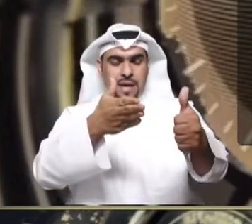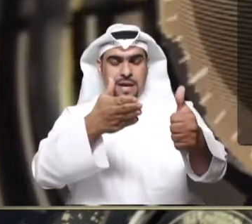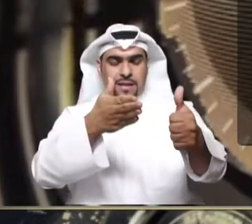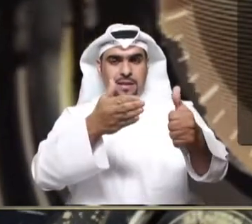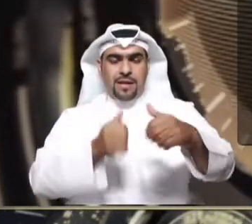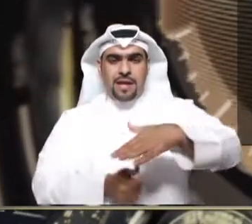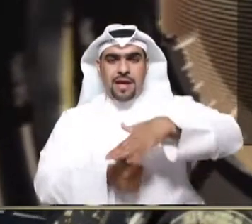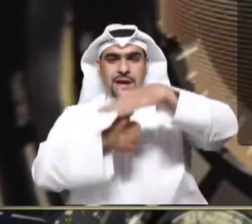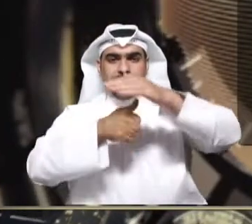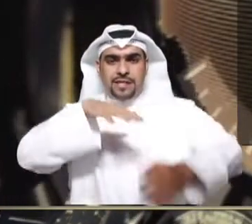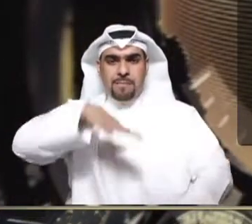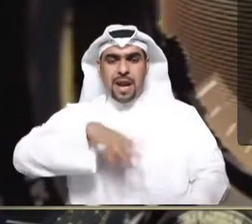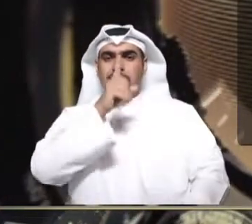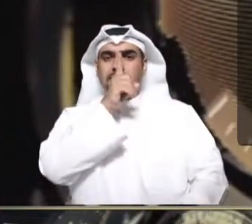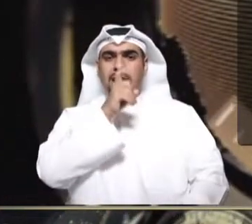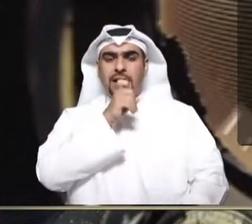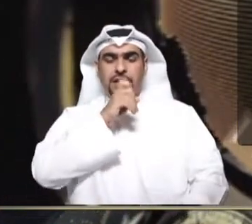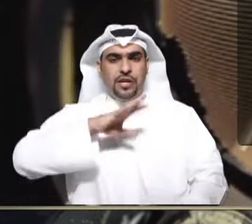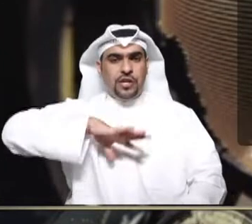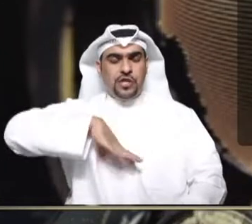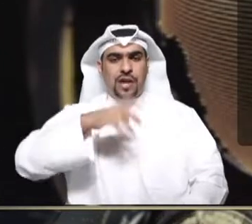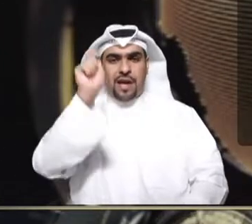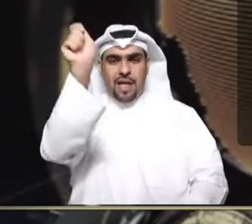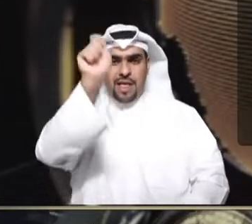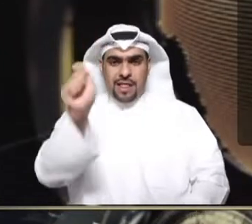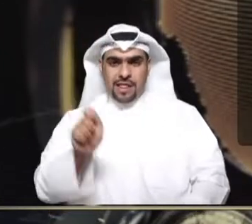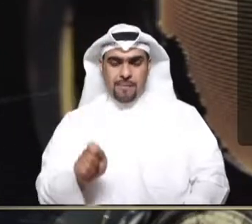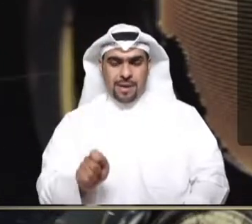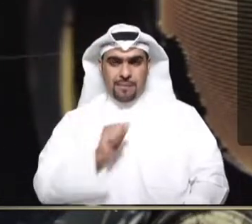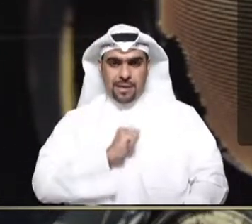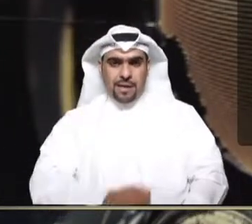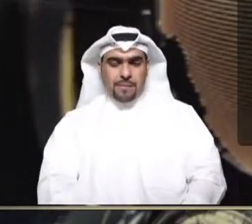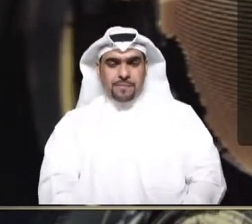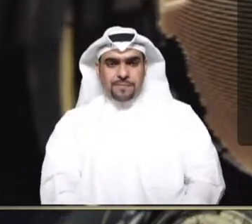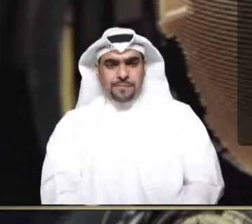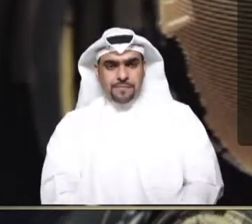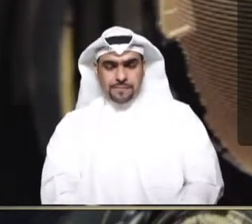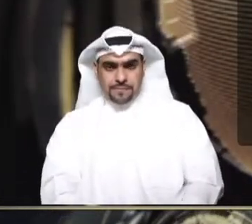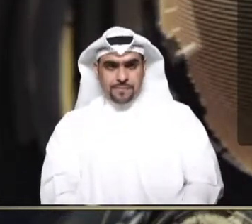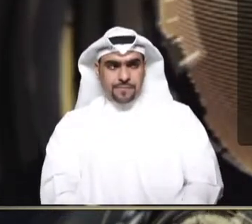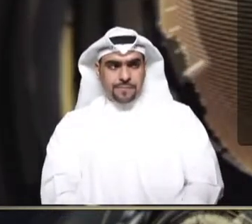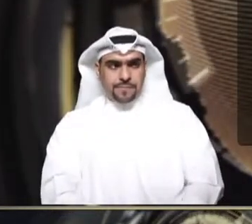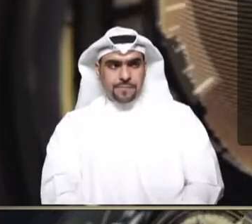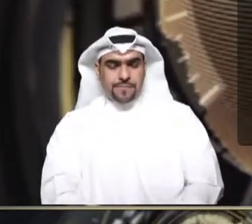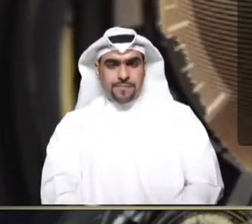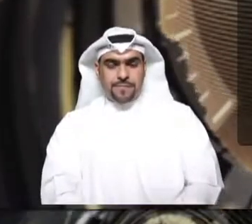الحكيمة لأخيه حضرة صاحب السمو الشيخ تميم بن حمد آل ثاني.